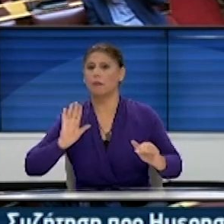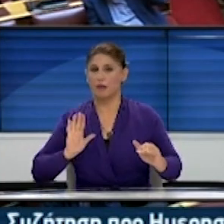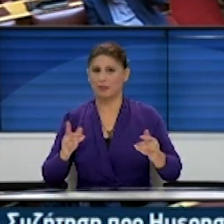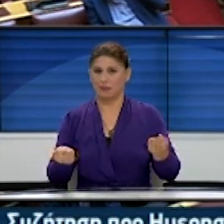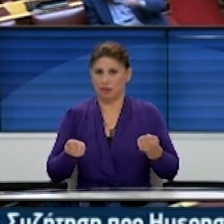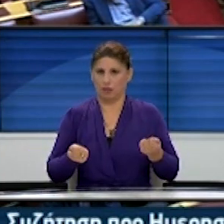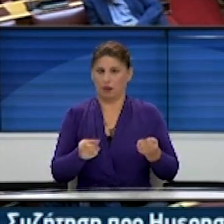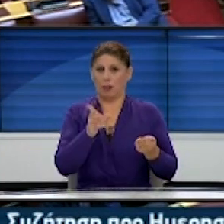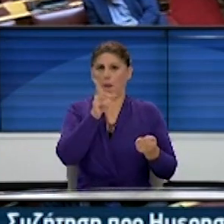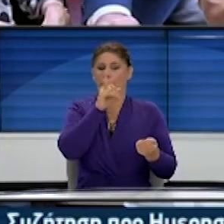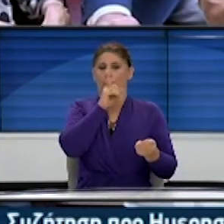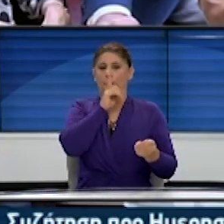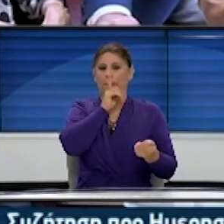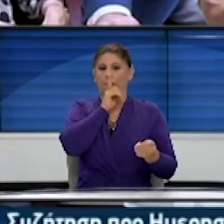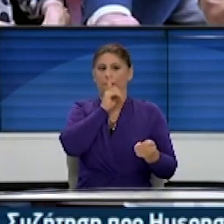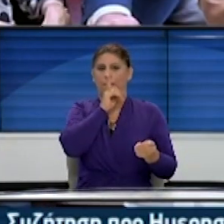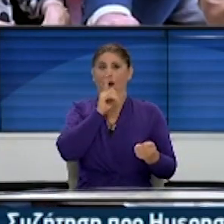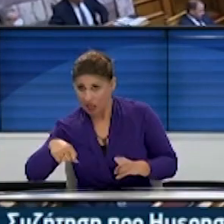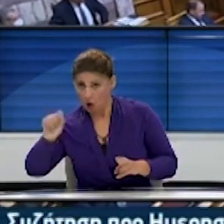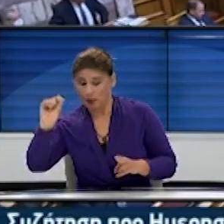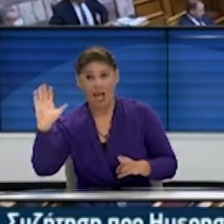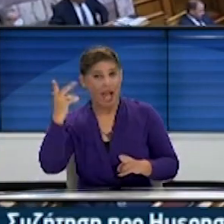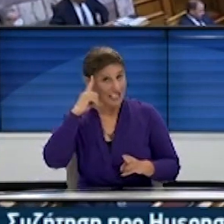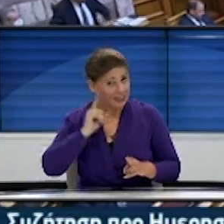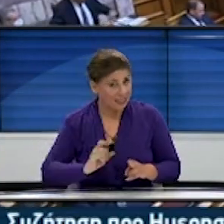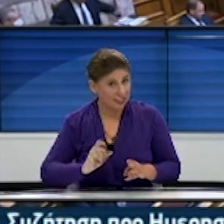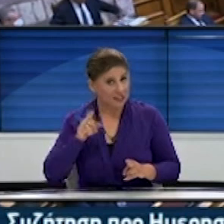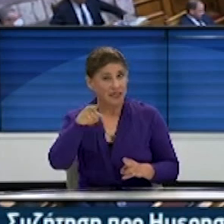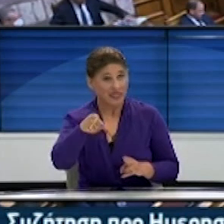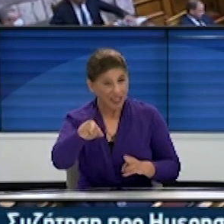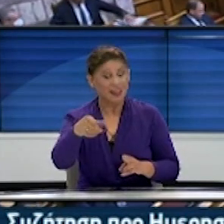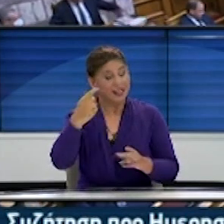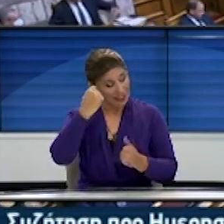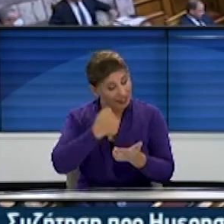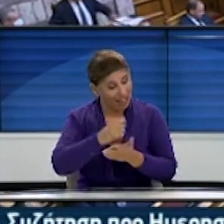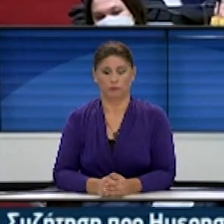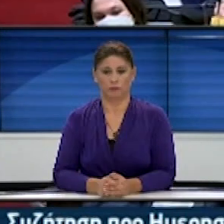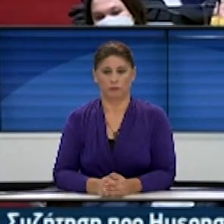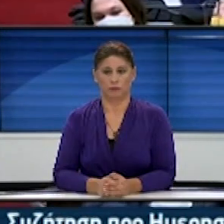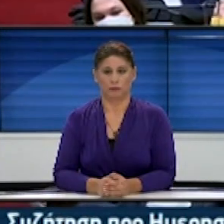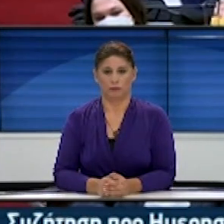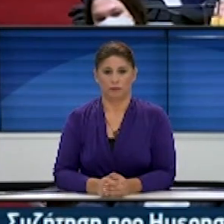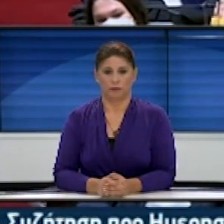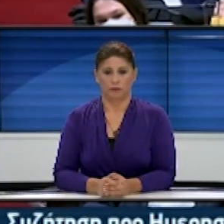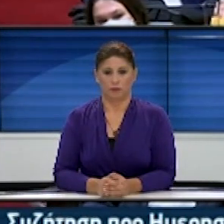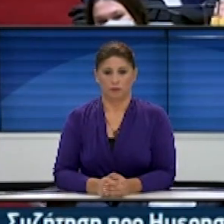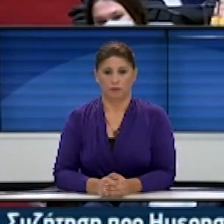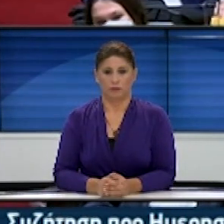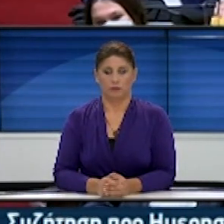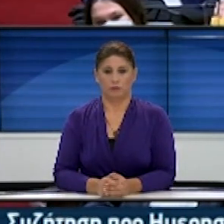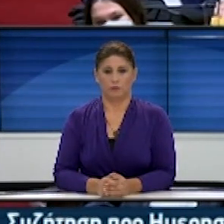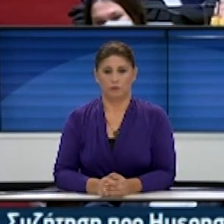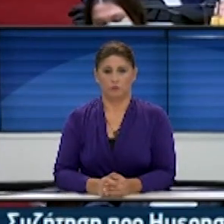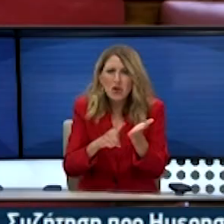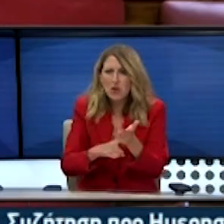αισιοδοξία ότι η 21η Μαΐου θα είναι η Κυριακή της μεγάλης αυτοδύναμης Ελλάδας. Από την πλευρά του ο Τσίπρας πραγματοποιεί